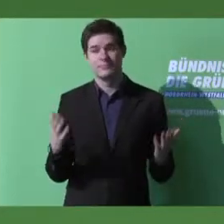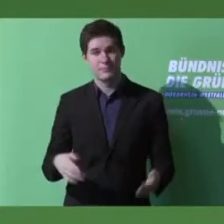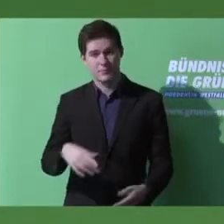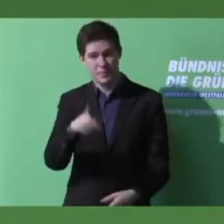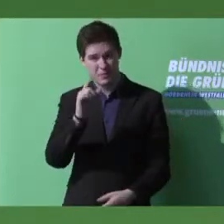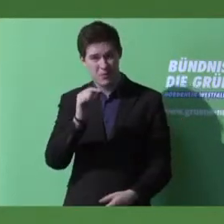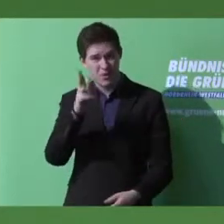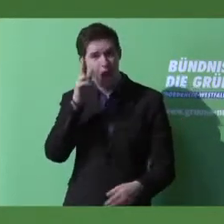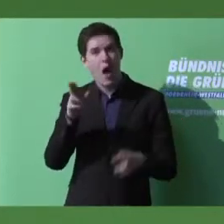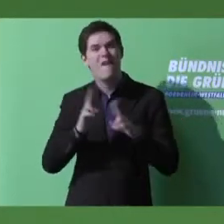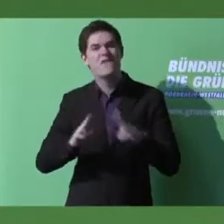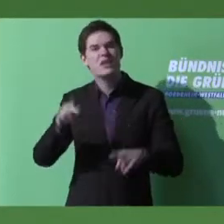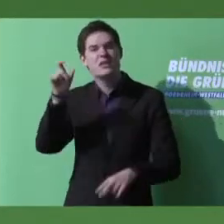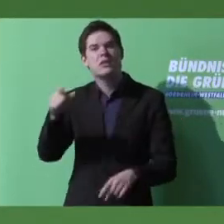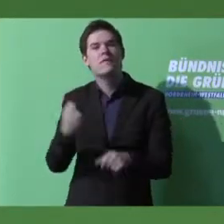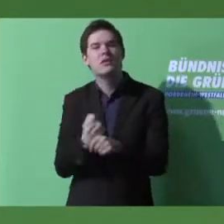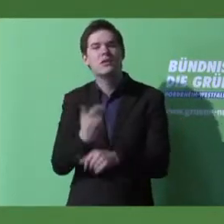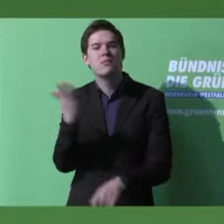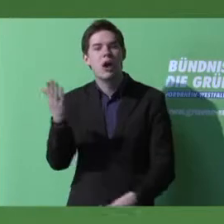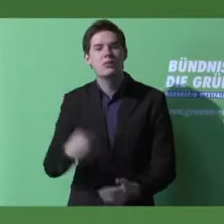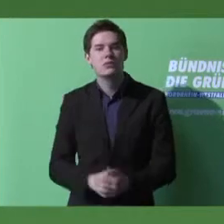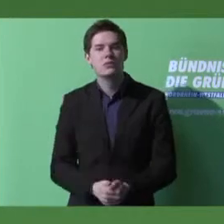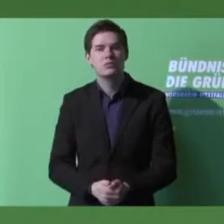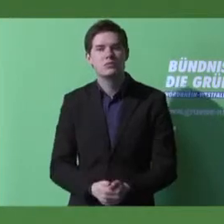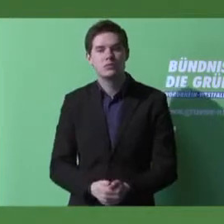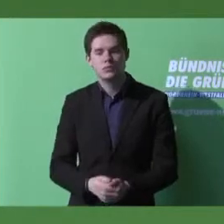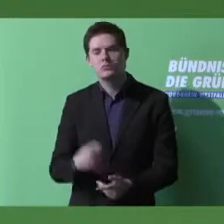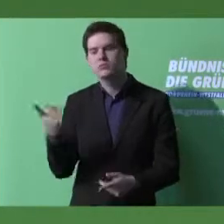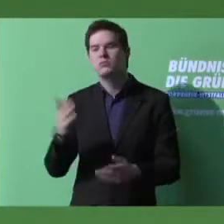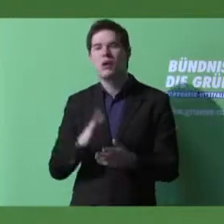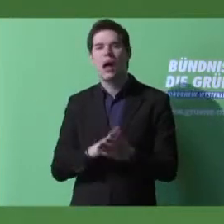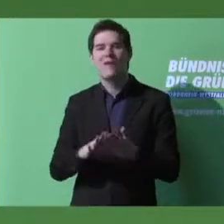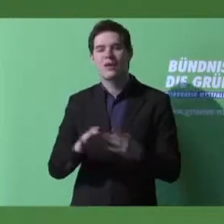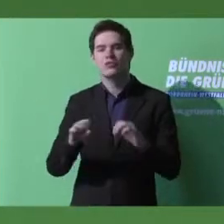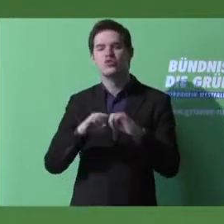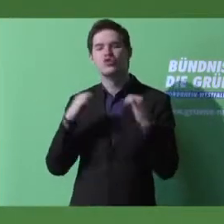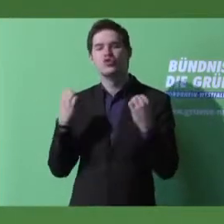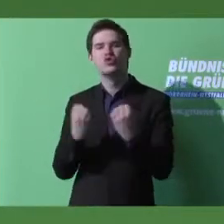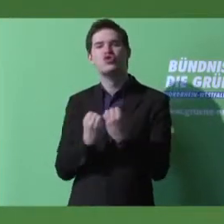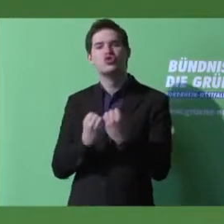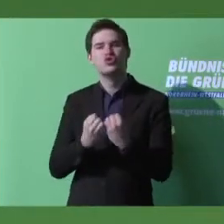was macht Herr Friedrich? Er lässt eine Kampagne vom Stapel